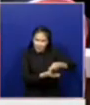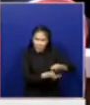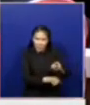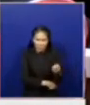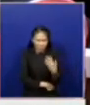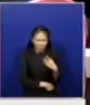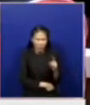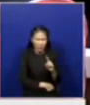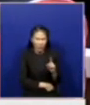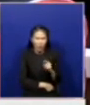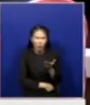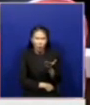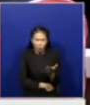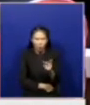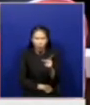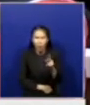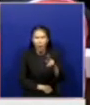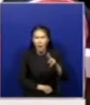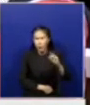ขอให้